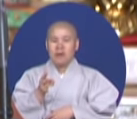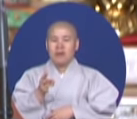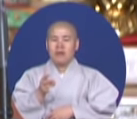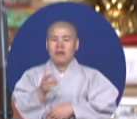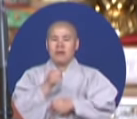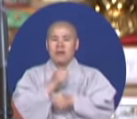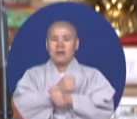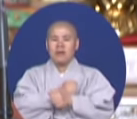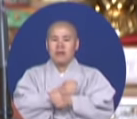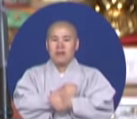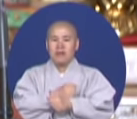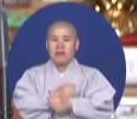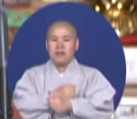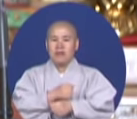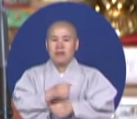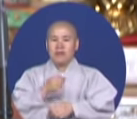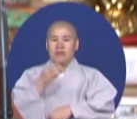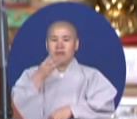무하해하니